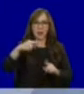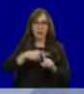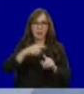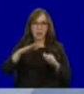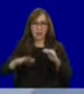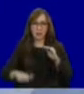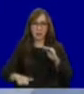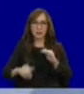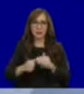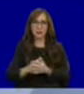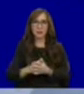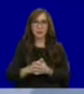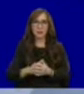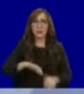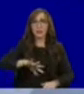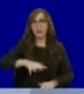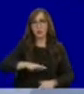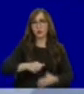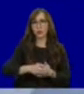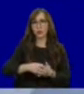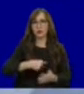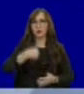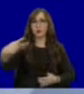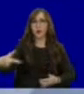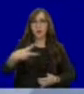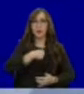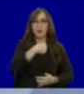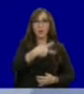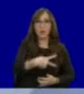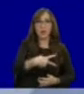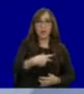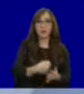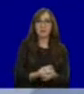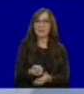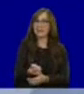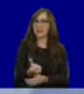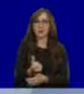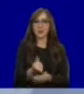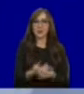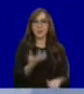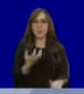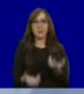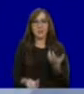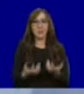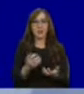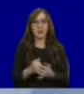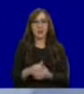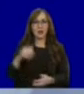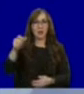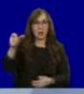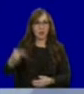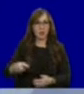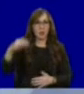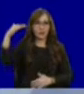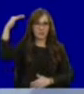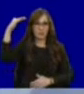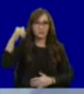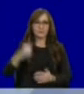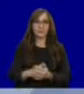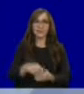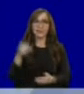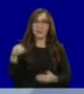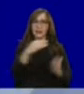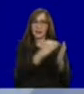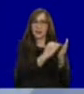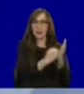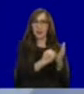menularkan infeksinya juga semakin kecil, semakin muda semakin kecil dibandingkan dengan orang dewasa. Ini data dari UNICEF dan WHO,